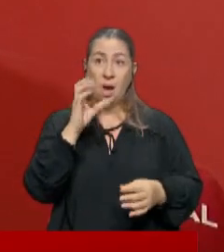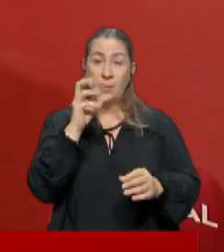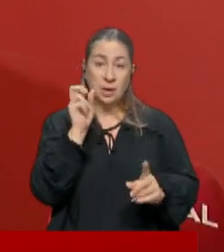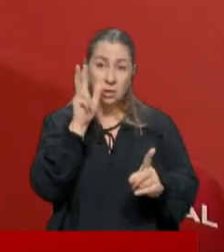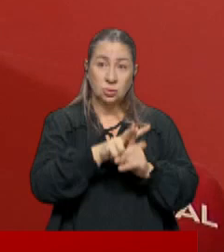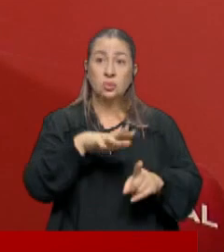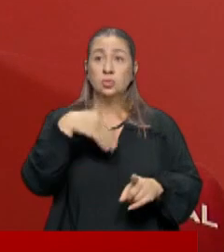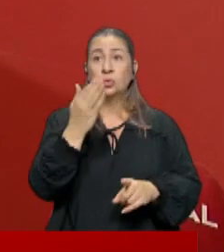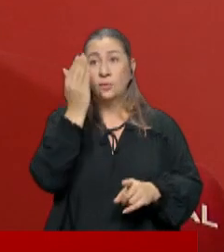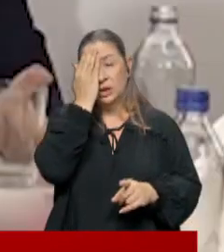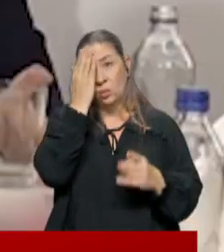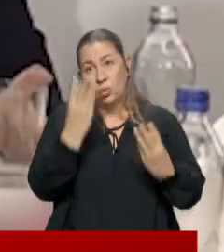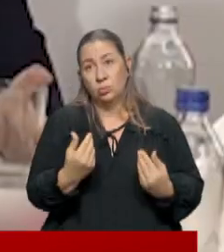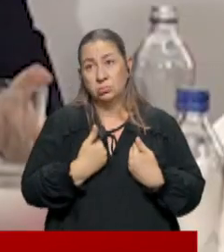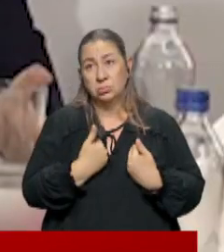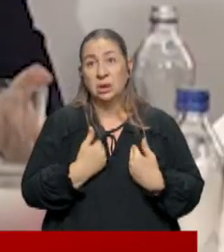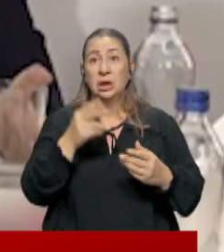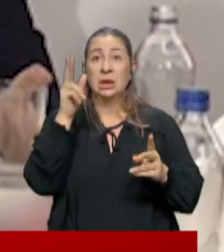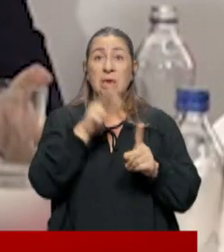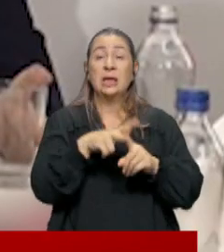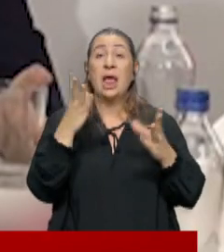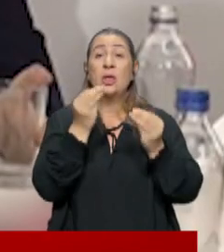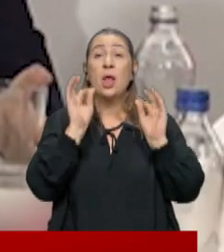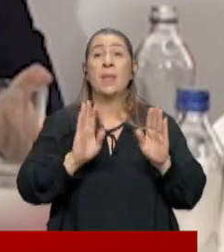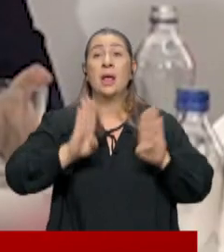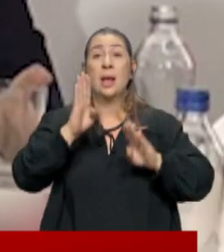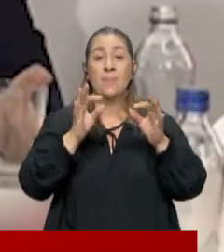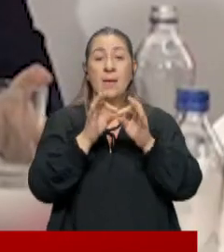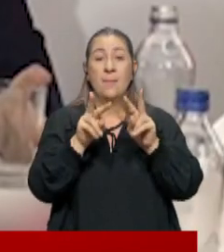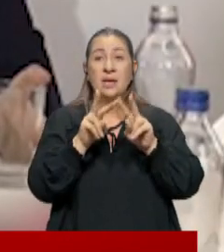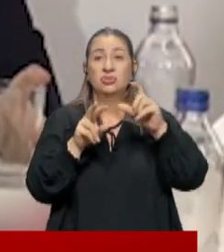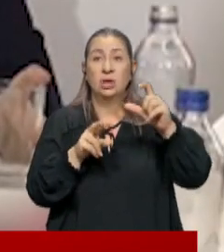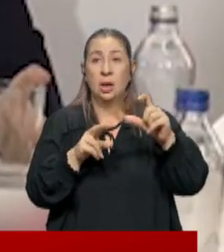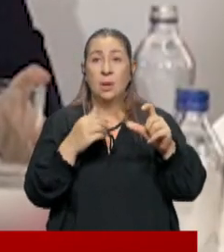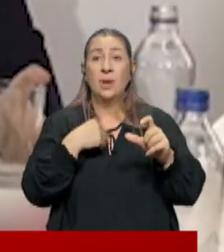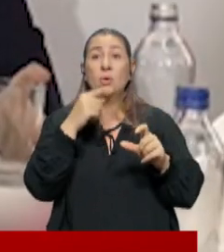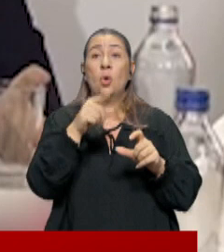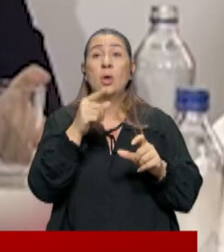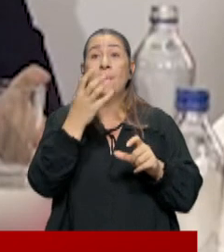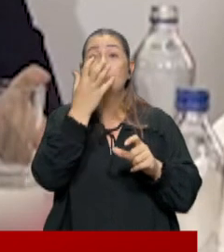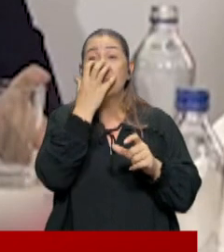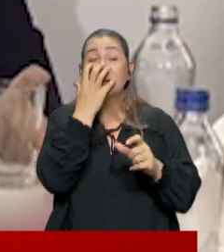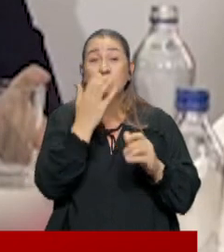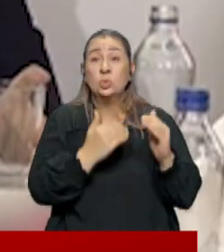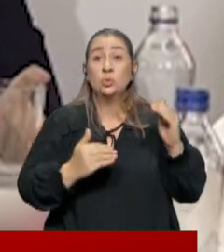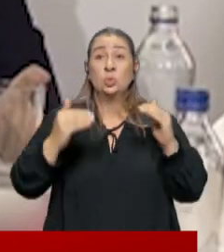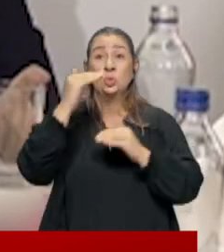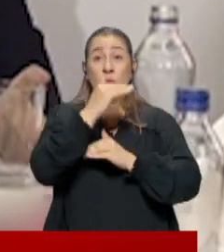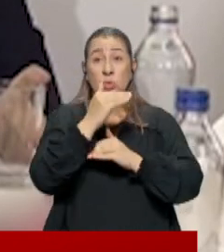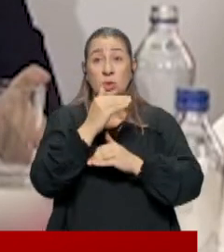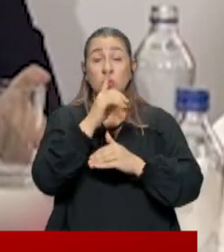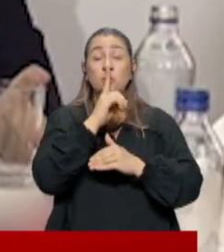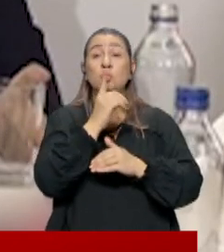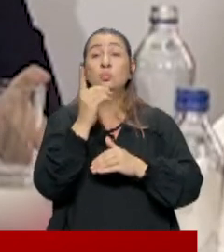Parti'ye katıldıktan sonra yoksullaştım. Katıldığım en önemli ihale BMC'nin ihalesiydi. Ben de onların beklentisinin üstünde